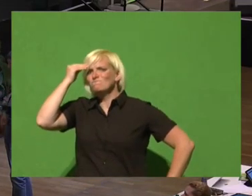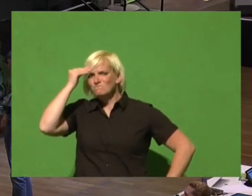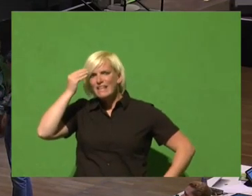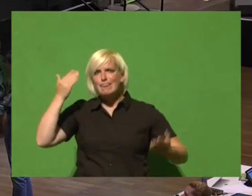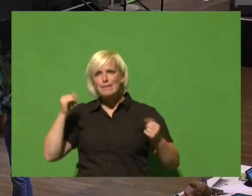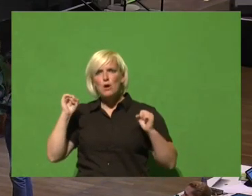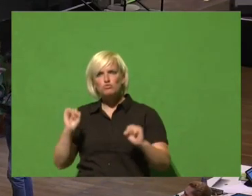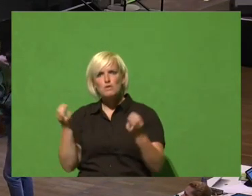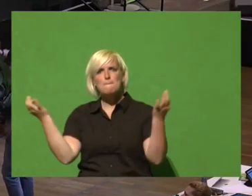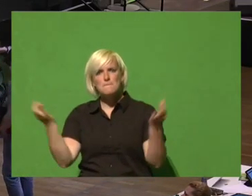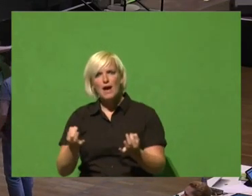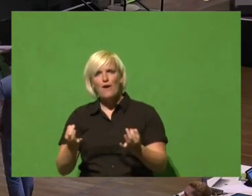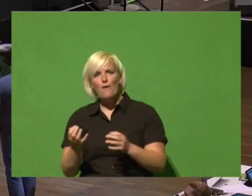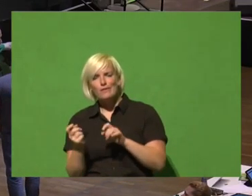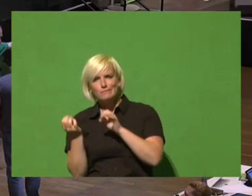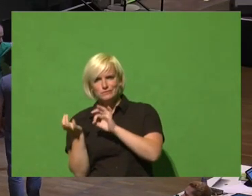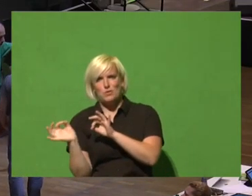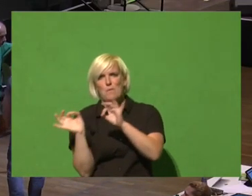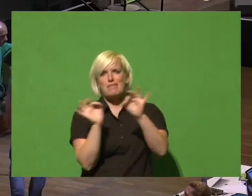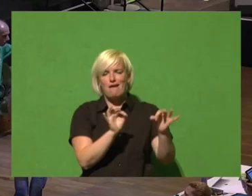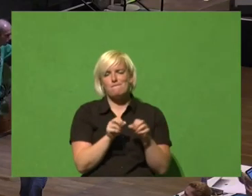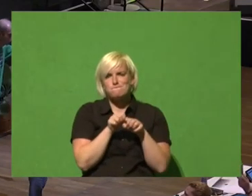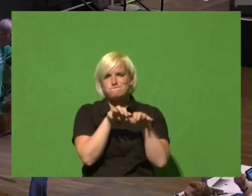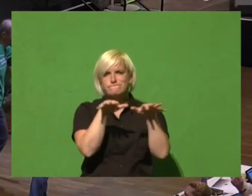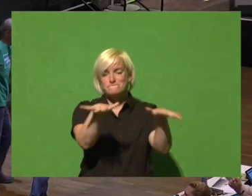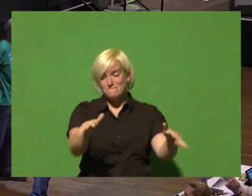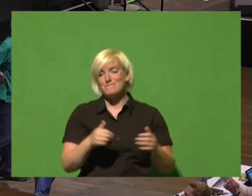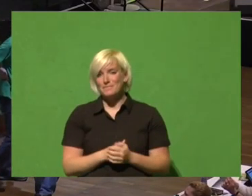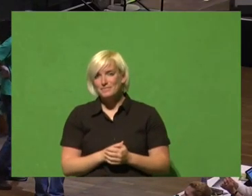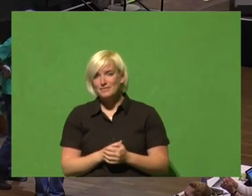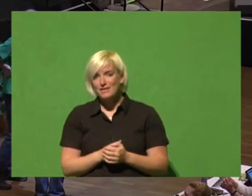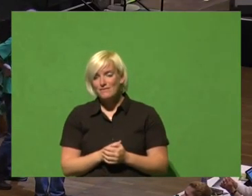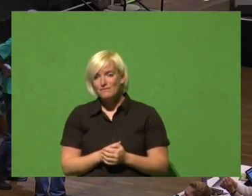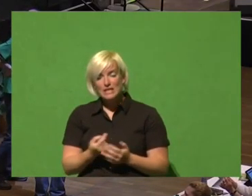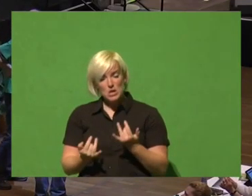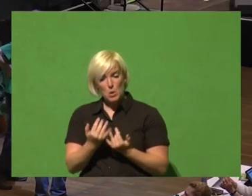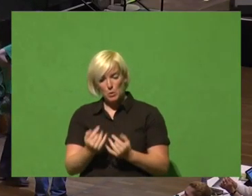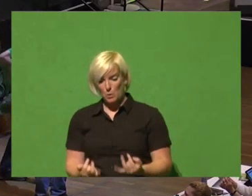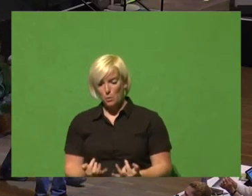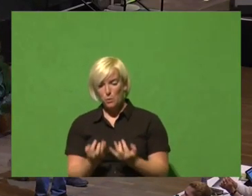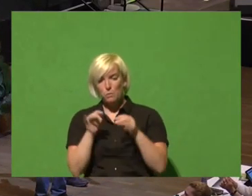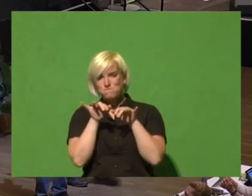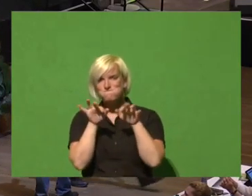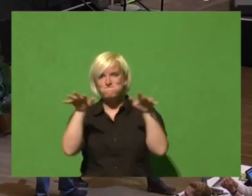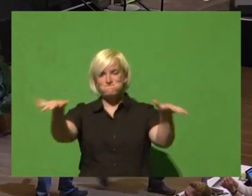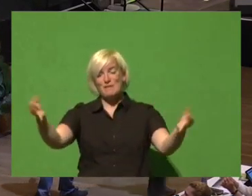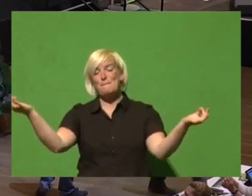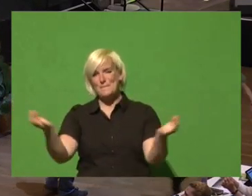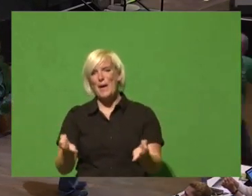solche Aktionen führen dazu, dass wir noch mehr werden als grüne Klimabewegung von unten. Herzlichen Dank und viel